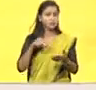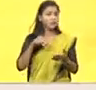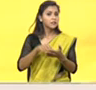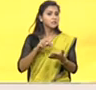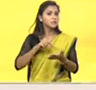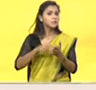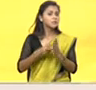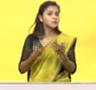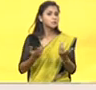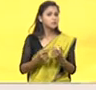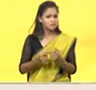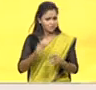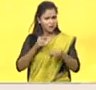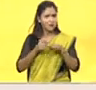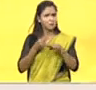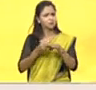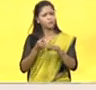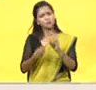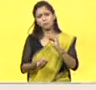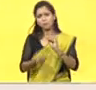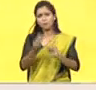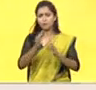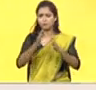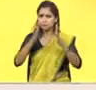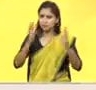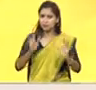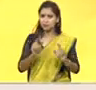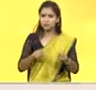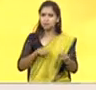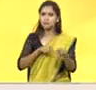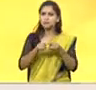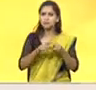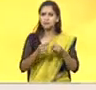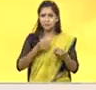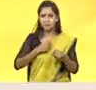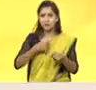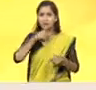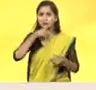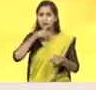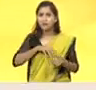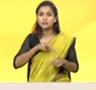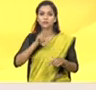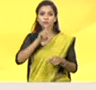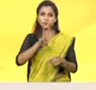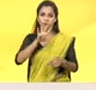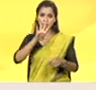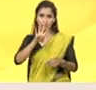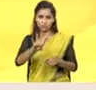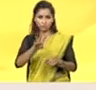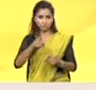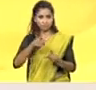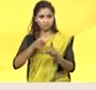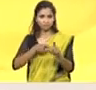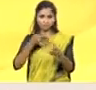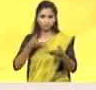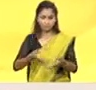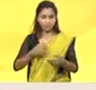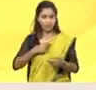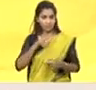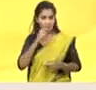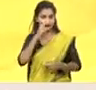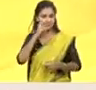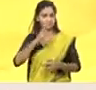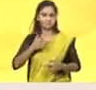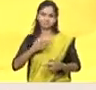कि अपने पास अपॉर्चुनिटी बहुत ज्यादा है। जैसे मैं 24 साल की उम्र में ये सोच के प्राउड फील करता हूँ